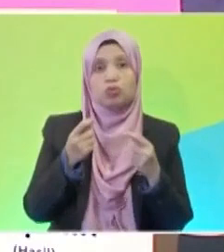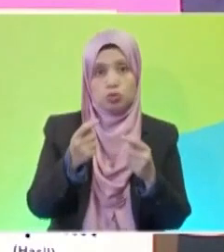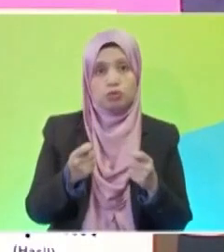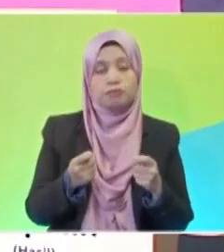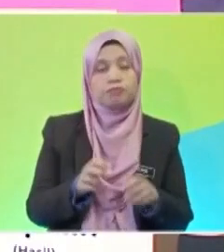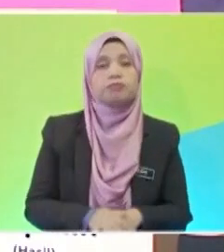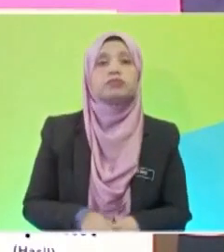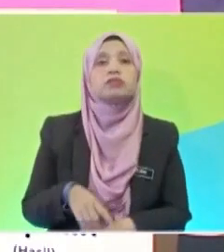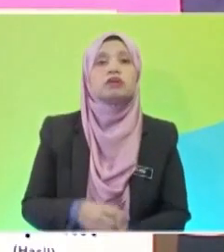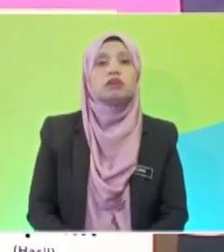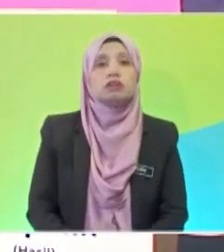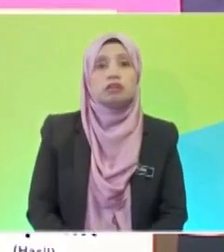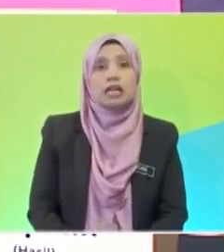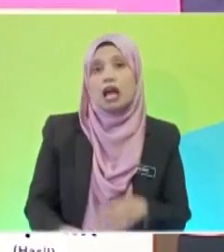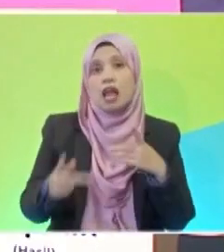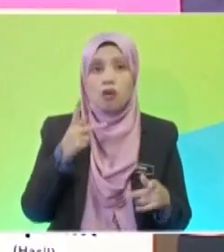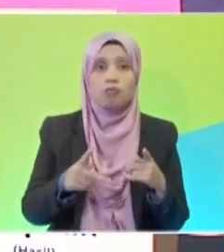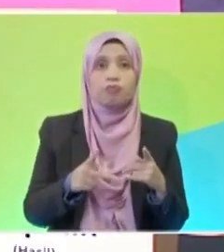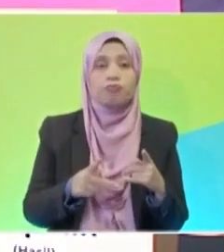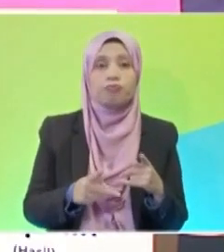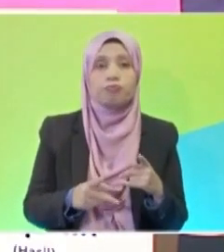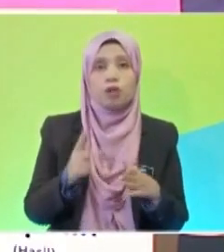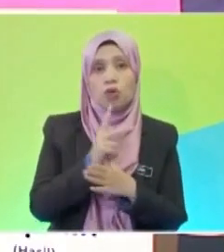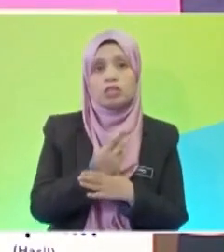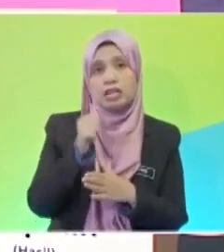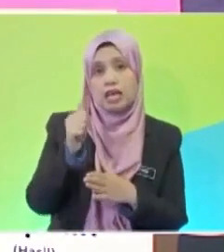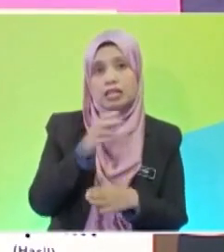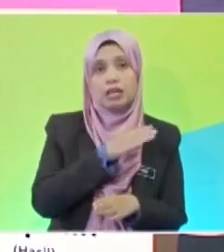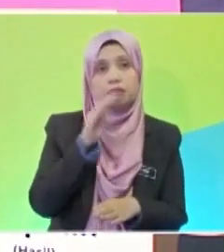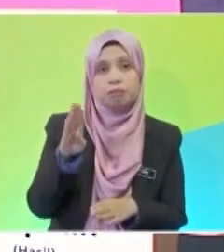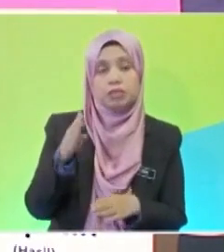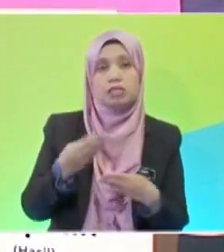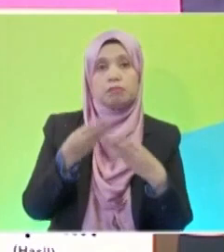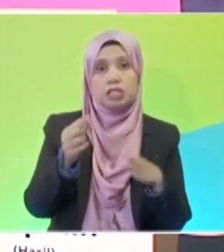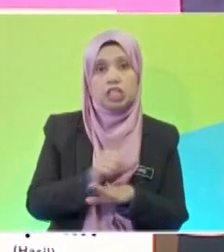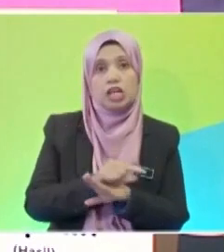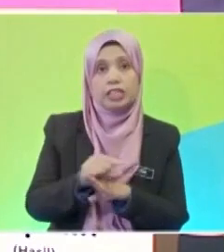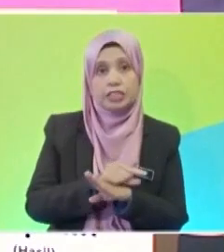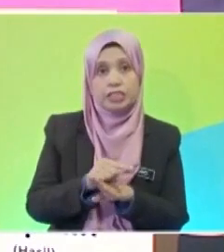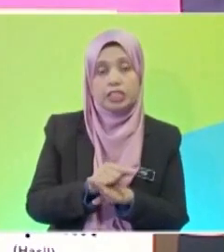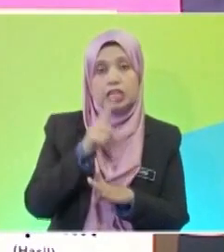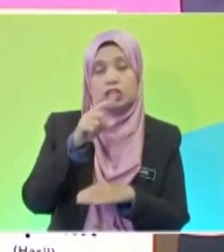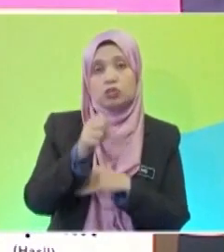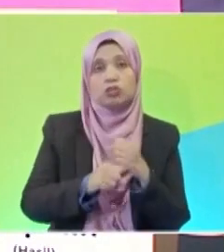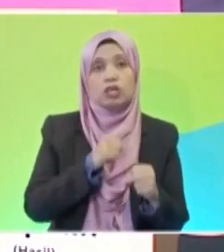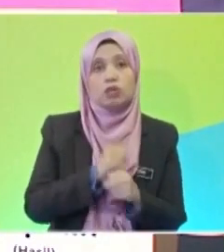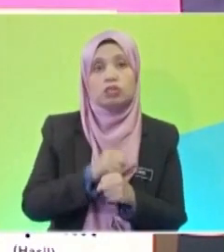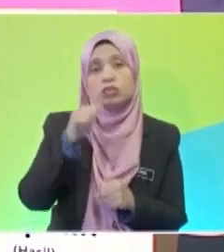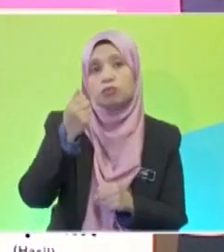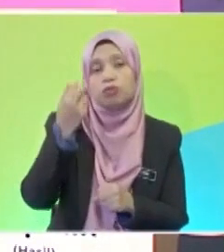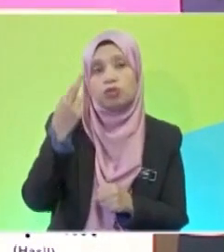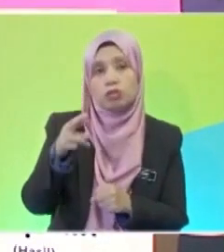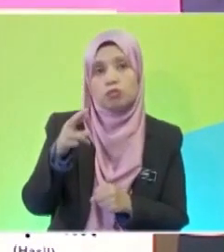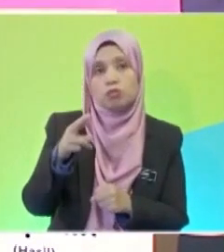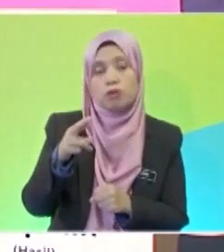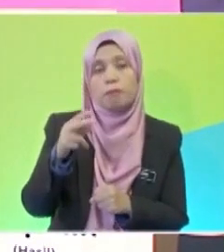seterusnya kita pergi lagi. Sekiranya perkongsi A dan perkongsi B masing-masing diberi gaji. Setahun perkongsi A RM10,000. Perkongsi